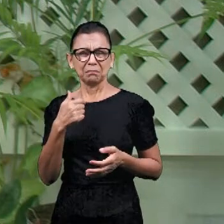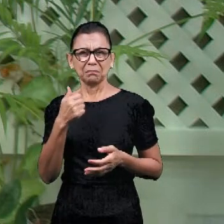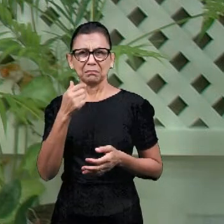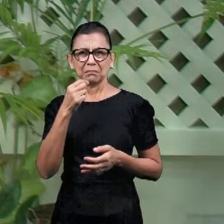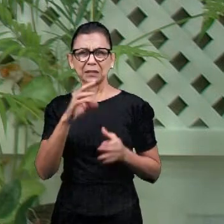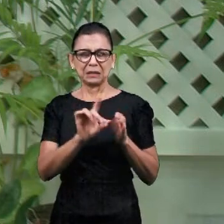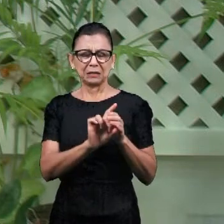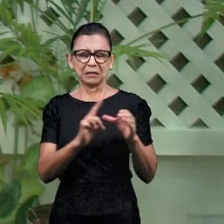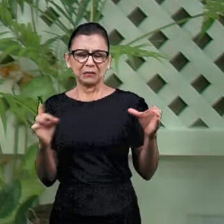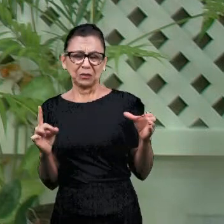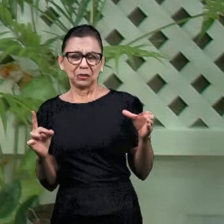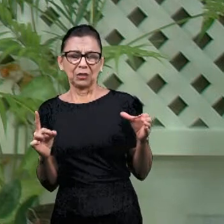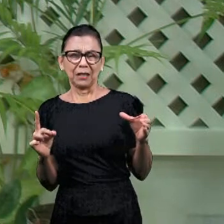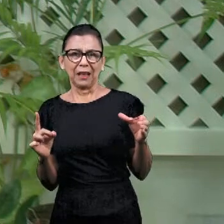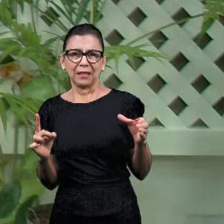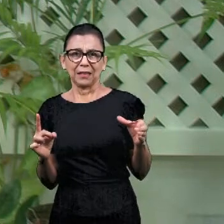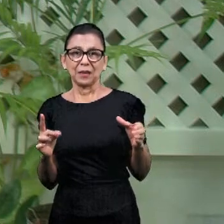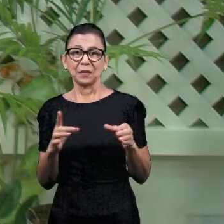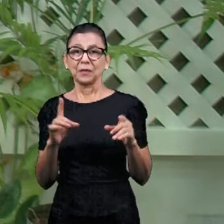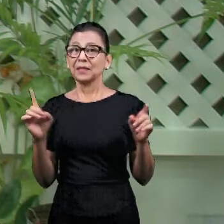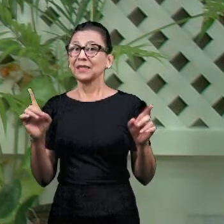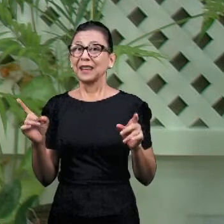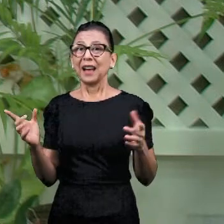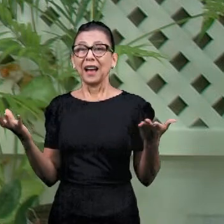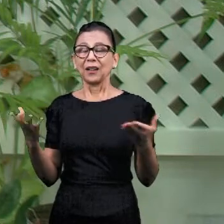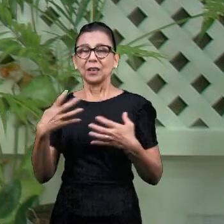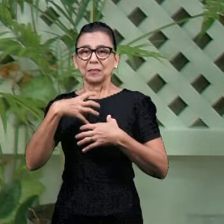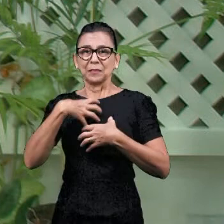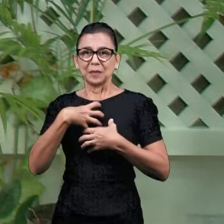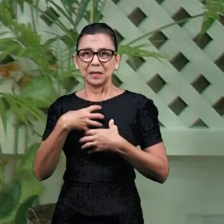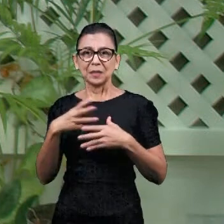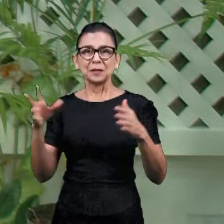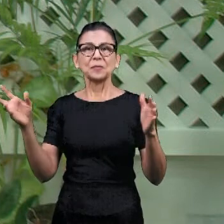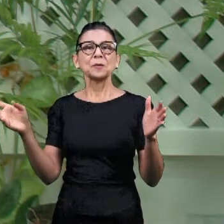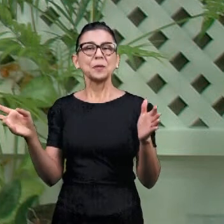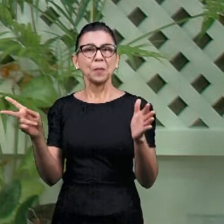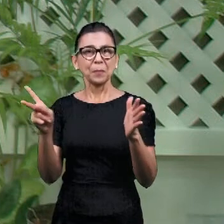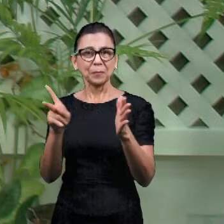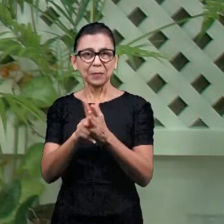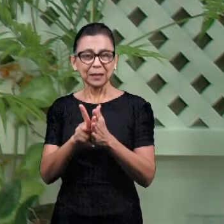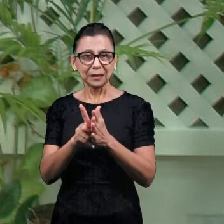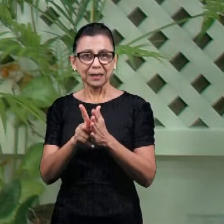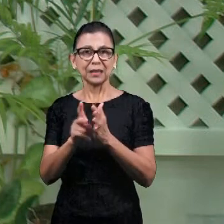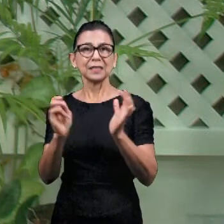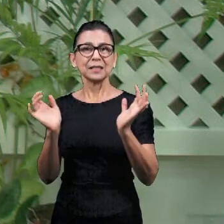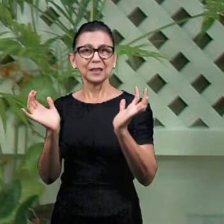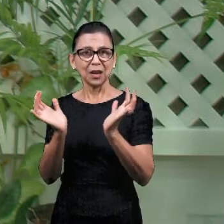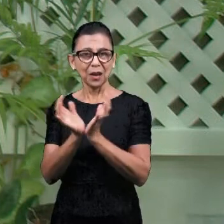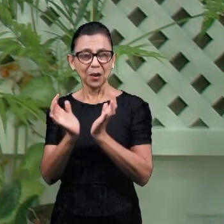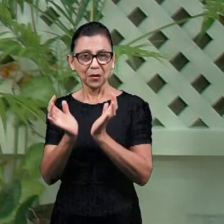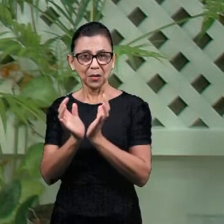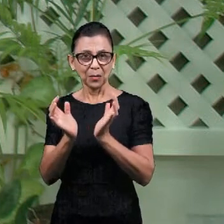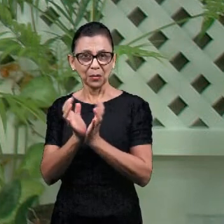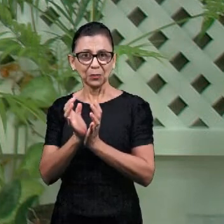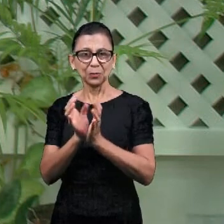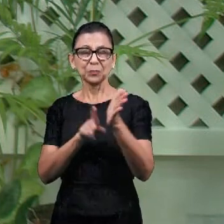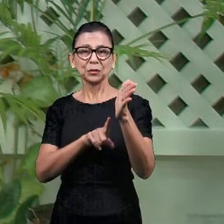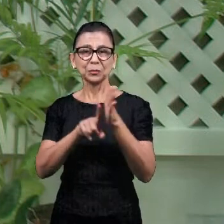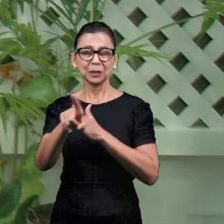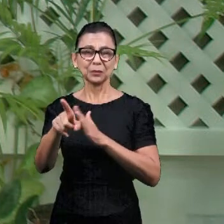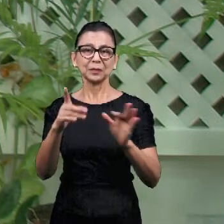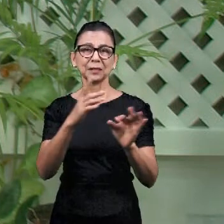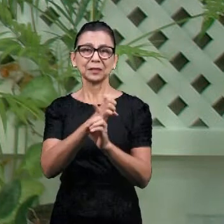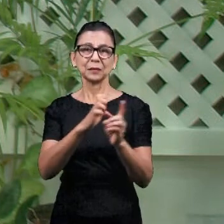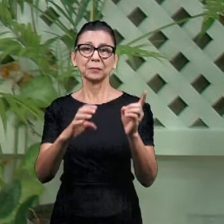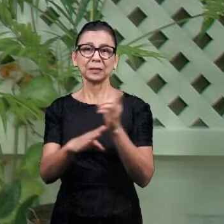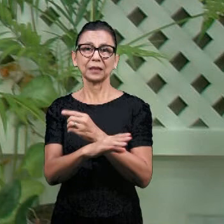voulez? Vous voulez une autre réponse? Regardez ici. Une sœur de 80 ans. Elle ne va